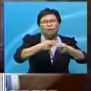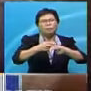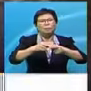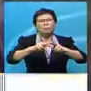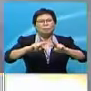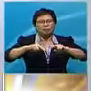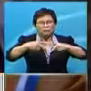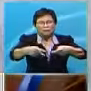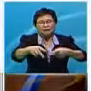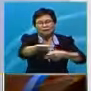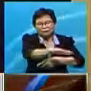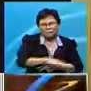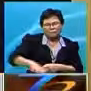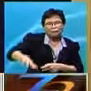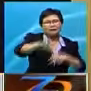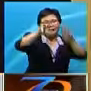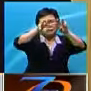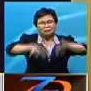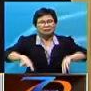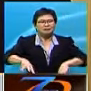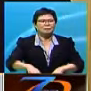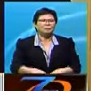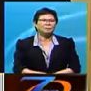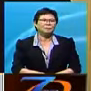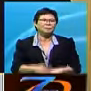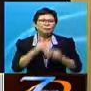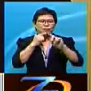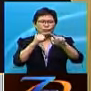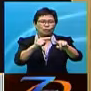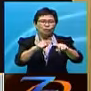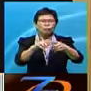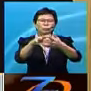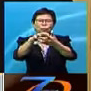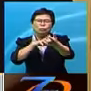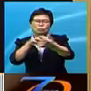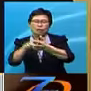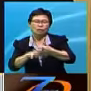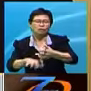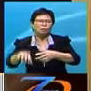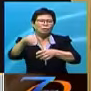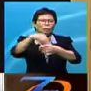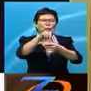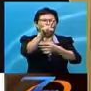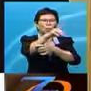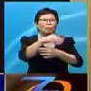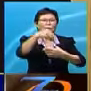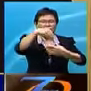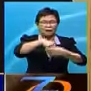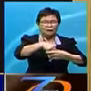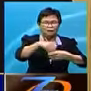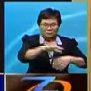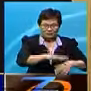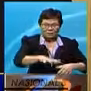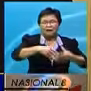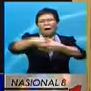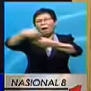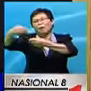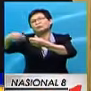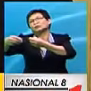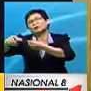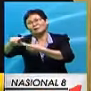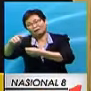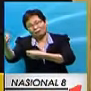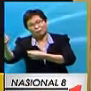bencana serantau. ASEAN responding to disasters as one in the region and outside the region, which aims